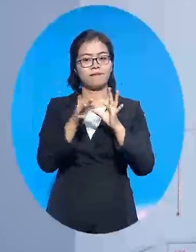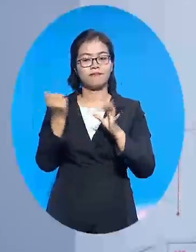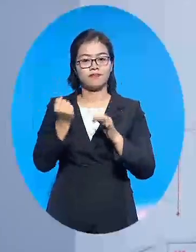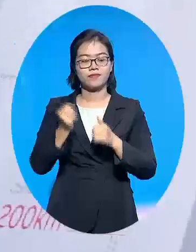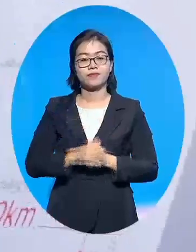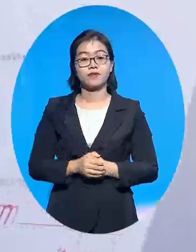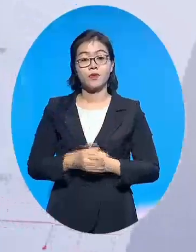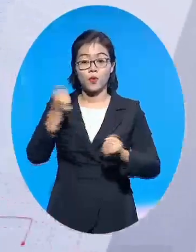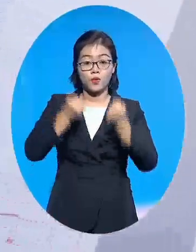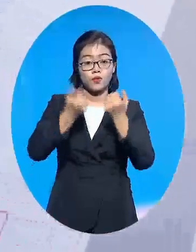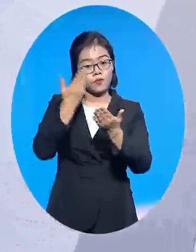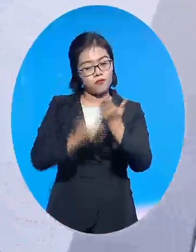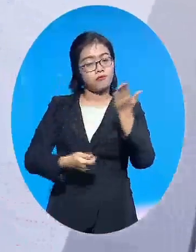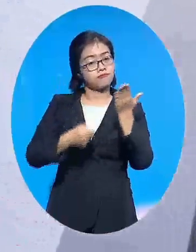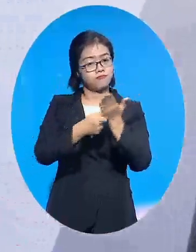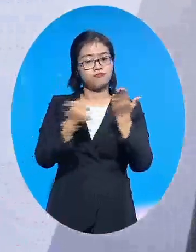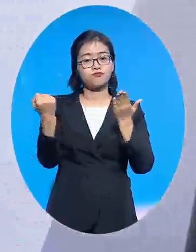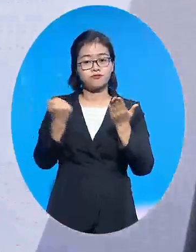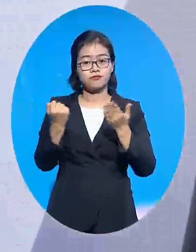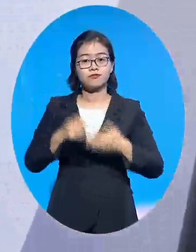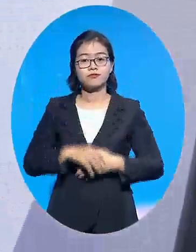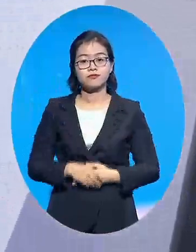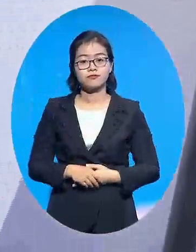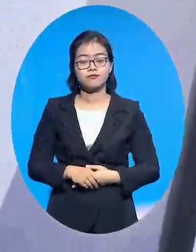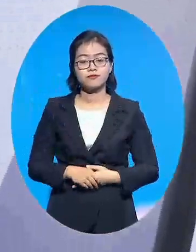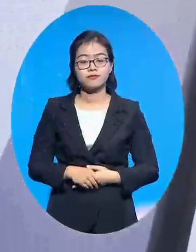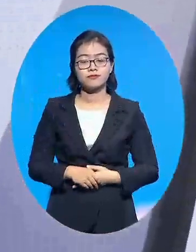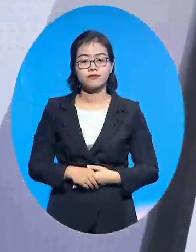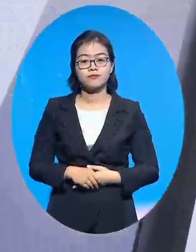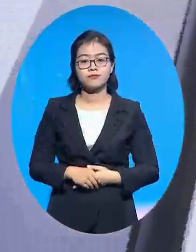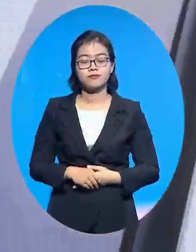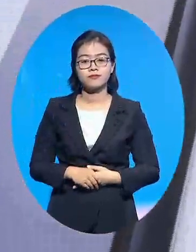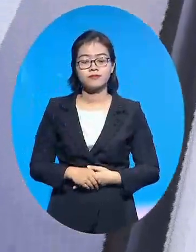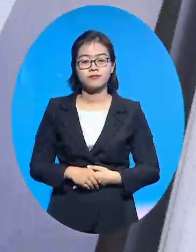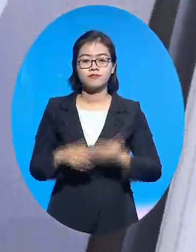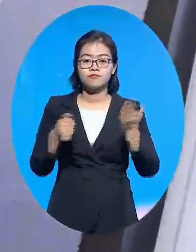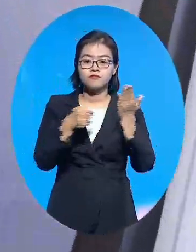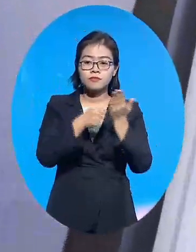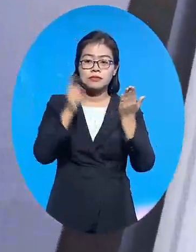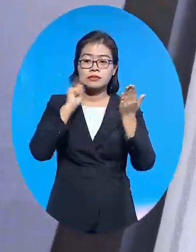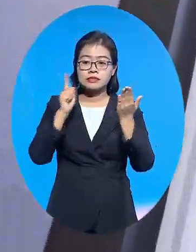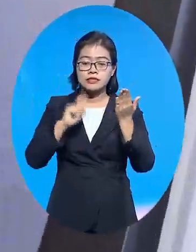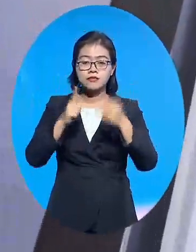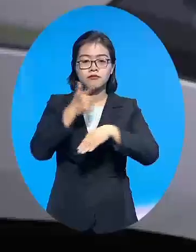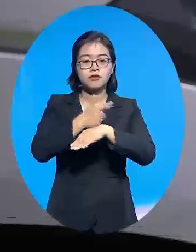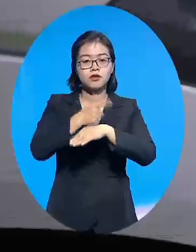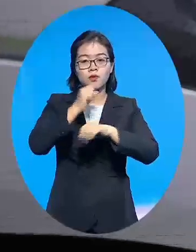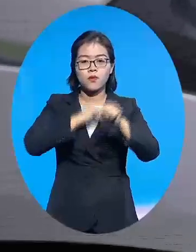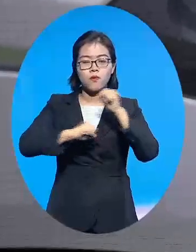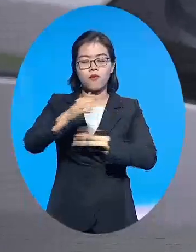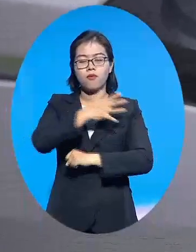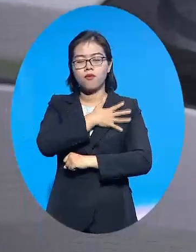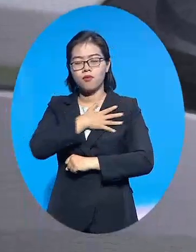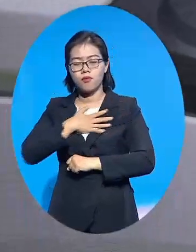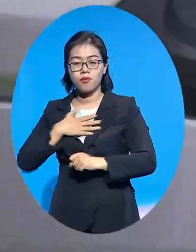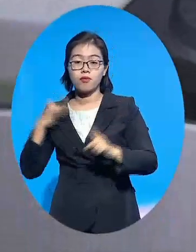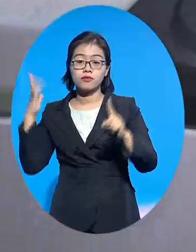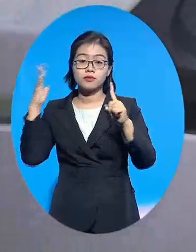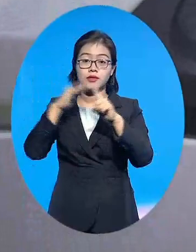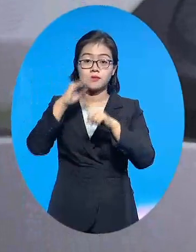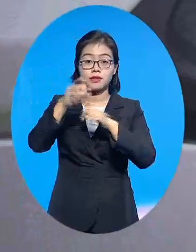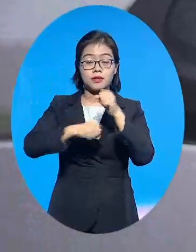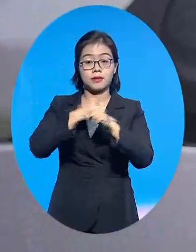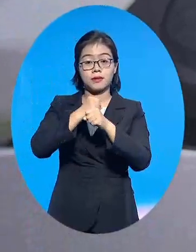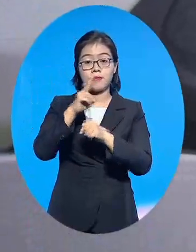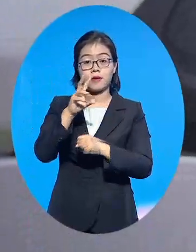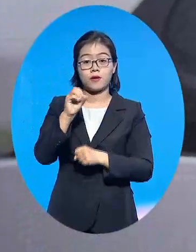dòng xe mới ABB là công ty dẫn đầu về công nghệ sạc điện với thời gian hoạt động lâu năm nhất gia nhập thị trường thế giới vào năm 2010 đến